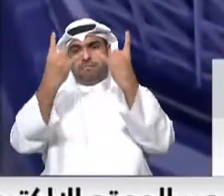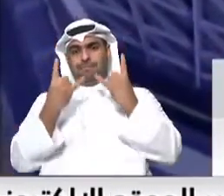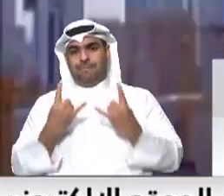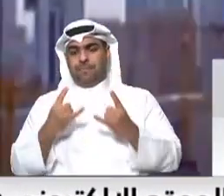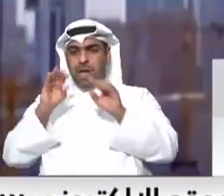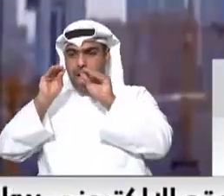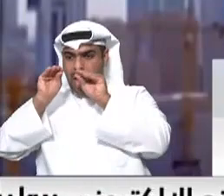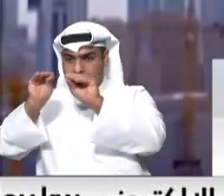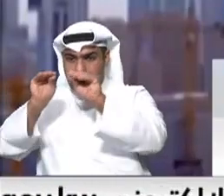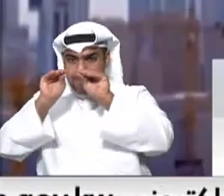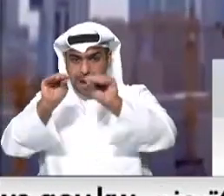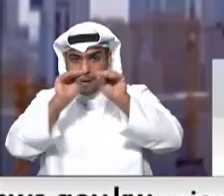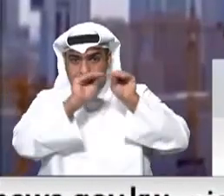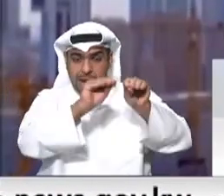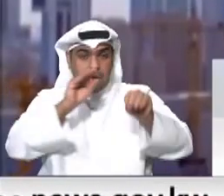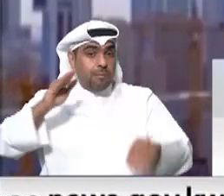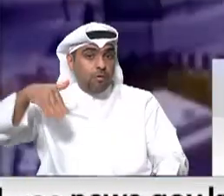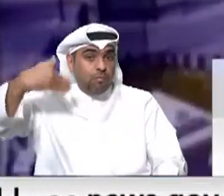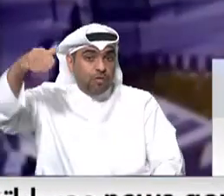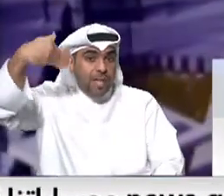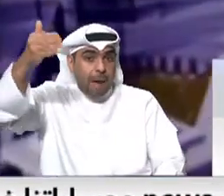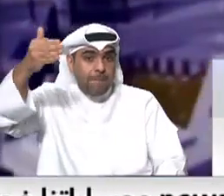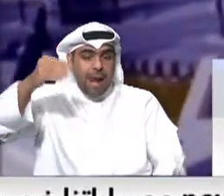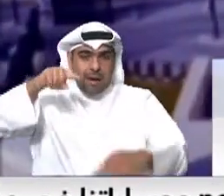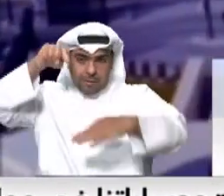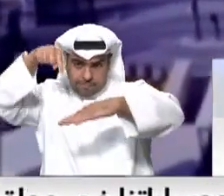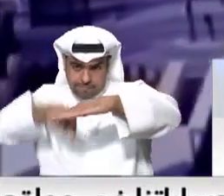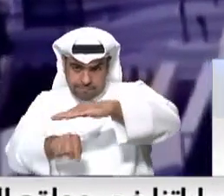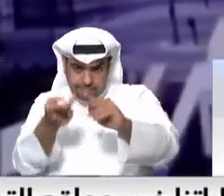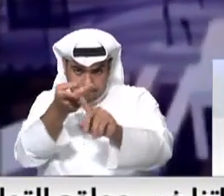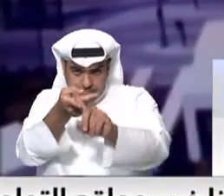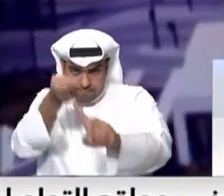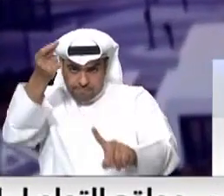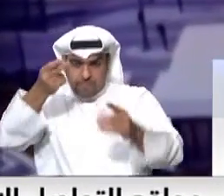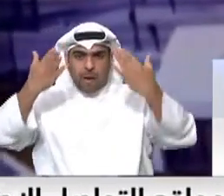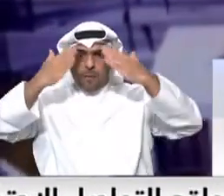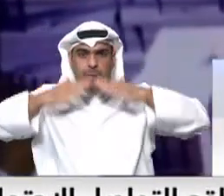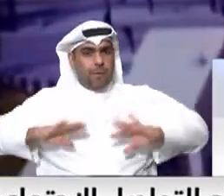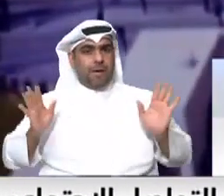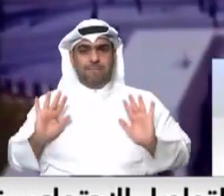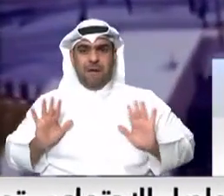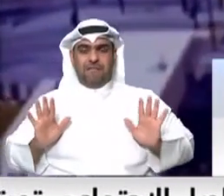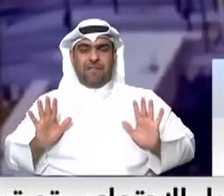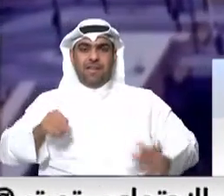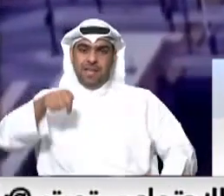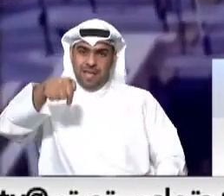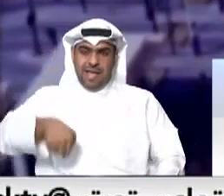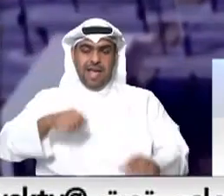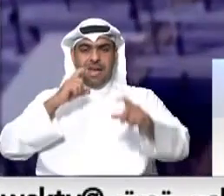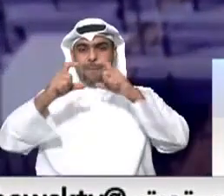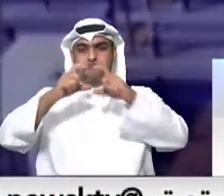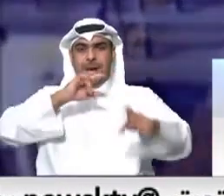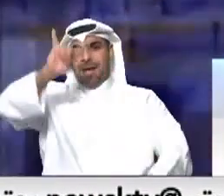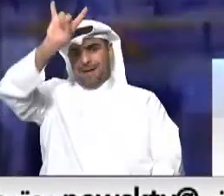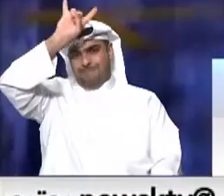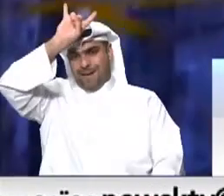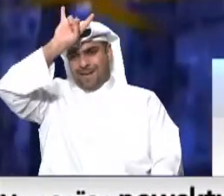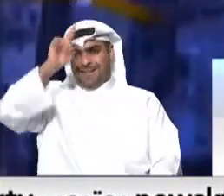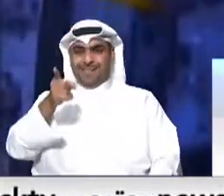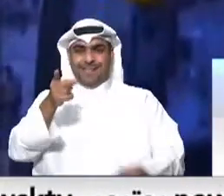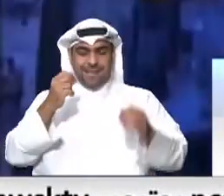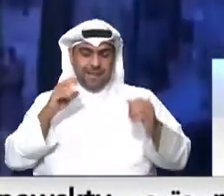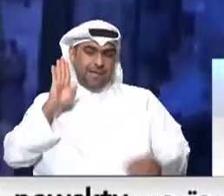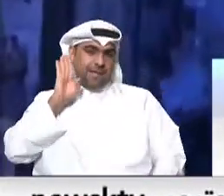التسويات الدوليه ودعى البنك المركزي المكرمين الى مواصله التعليم والتاهيل لمواكبه ما